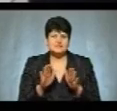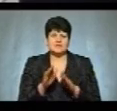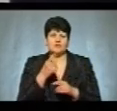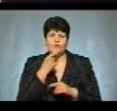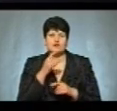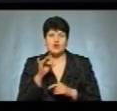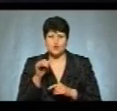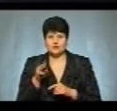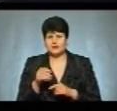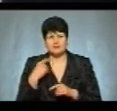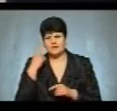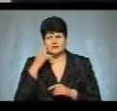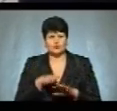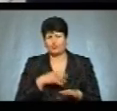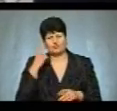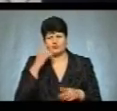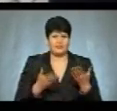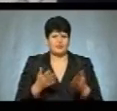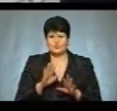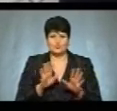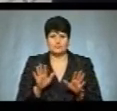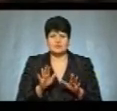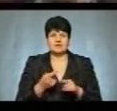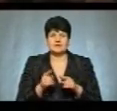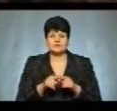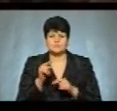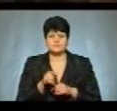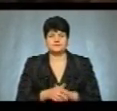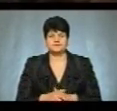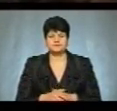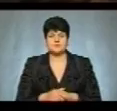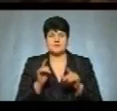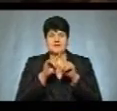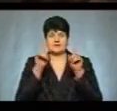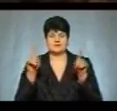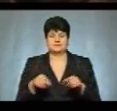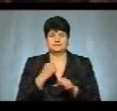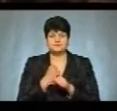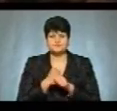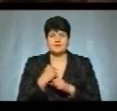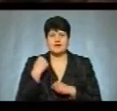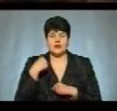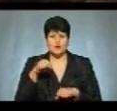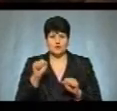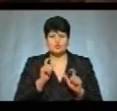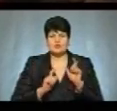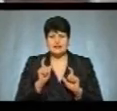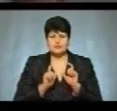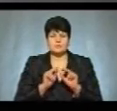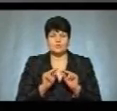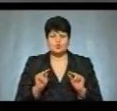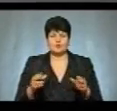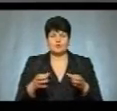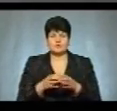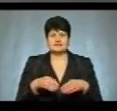ми не дуже довго вагалися, коли вибирали пісню для цього флешмобу. Сертифікат про встановлення рекорду студентському і педагогічному колективу